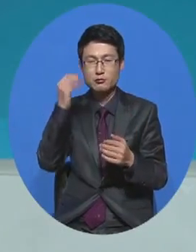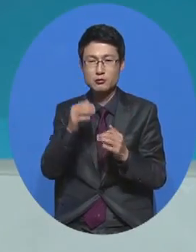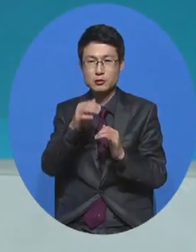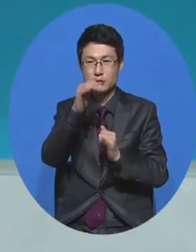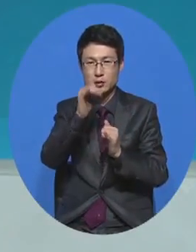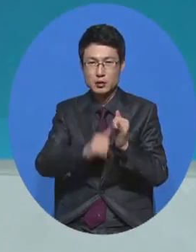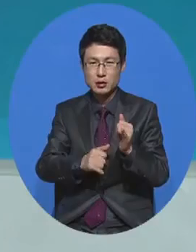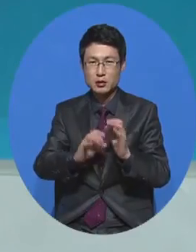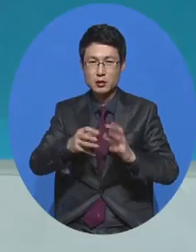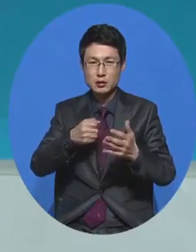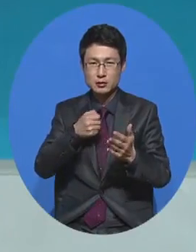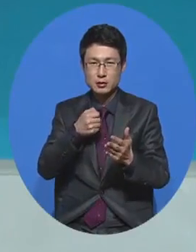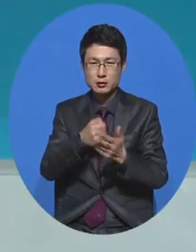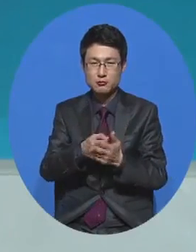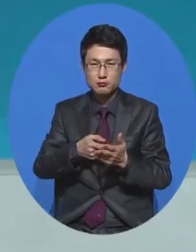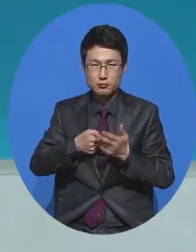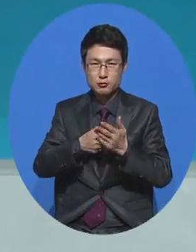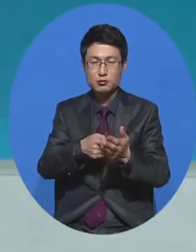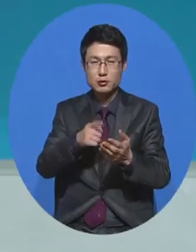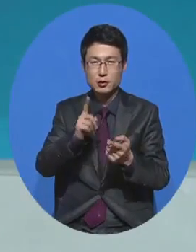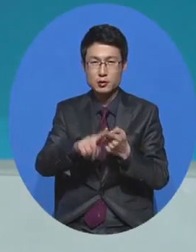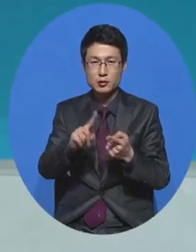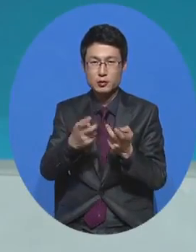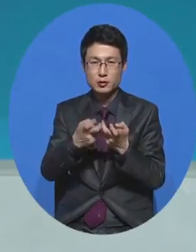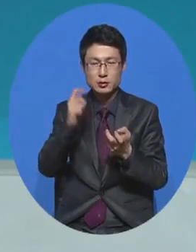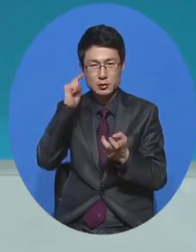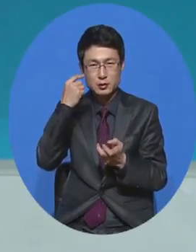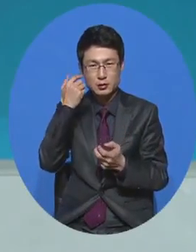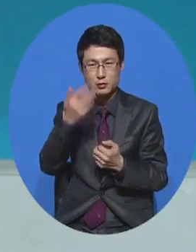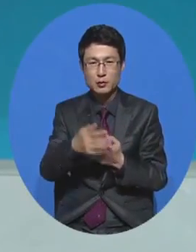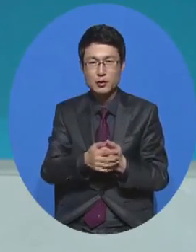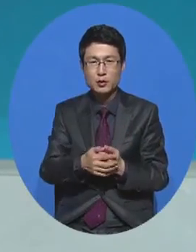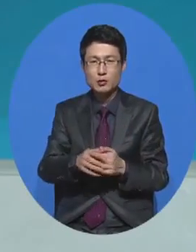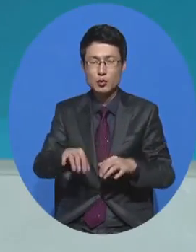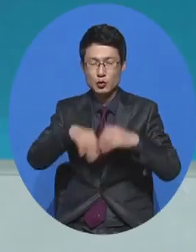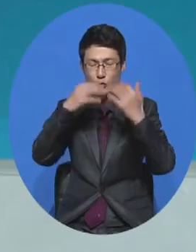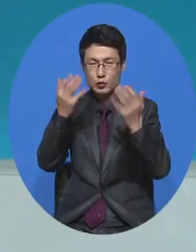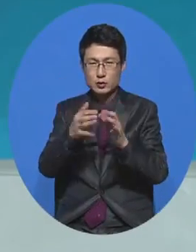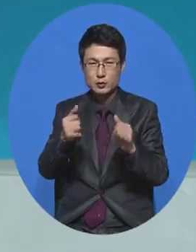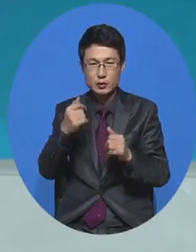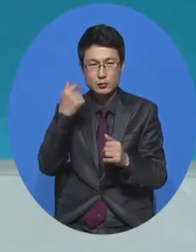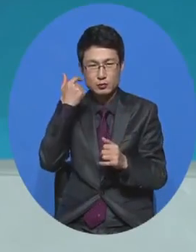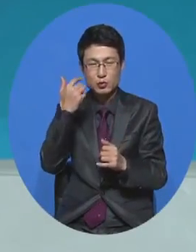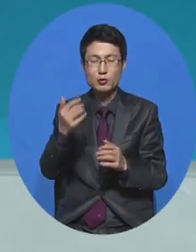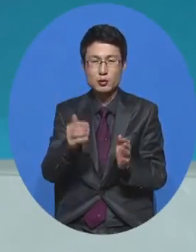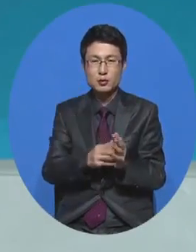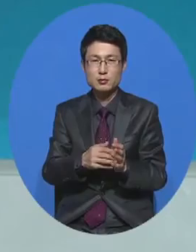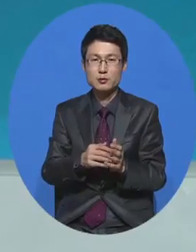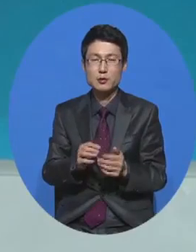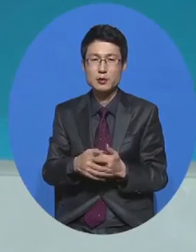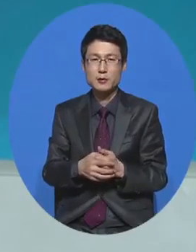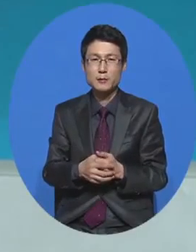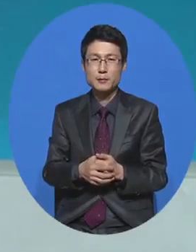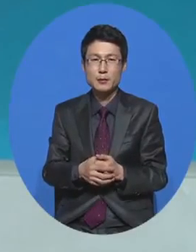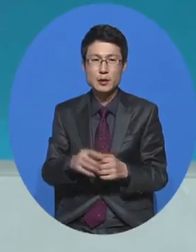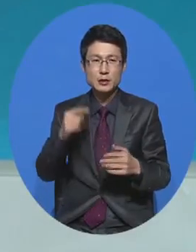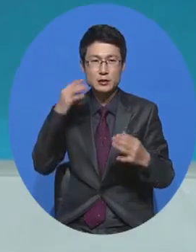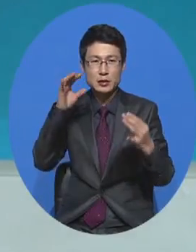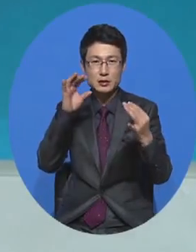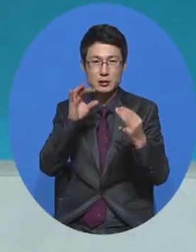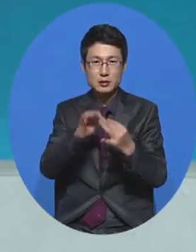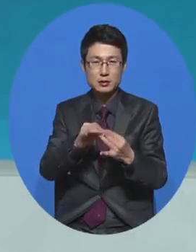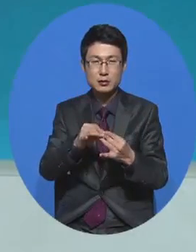국정 와 추진에 대해서 어떻게 생각하느냐 예 전국민을 대상으로 생각해보니까 설문 해보니 찬성